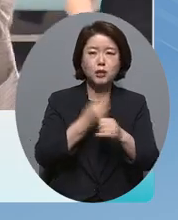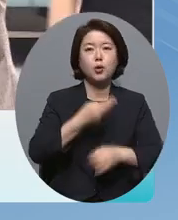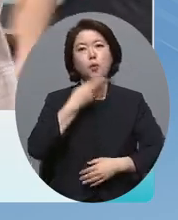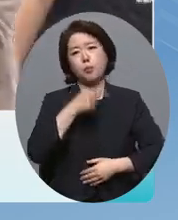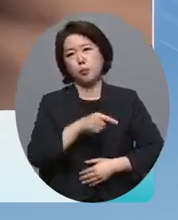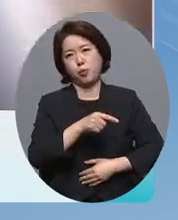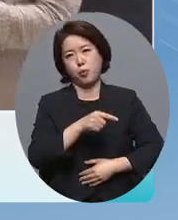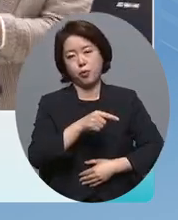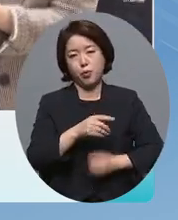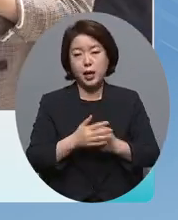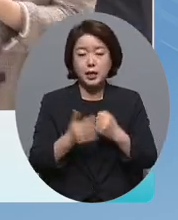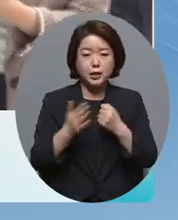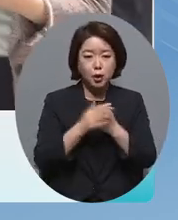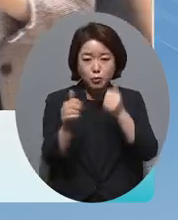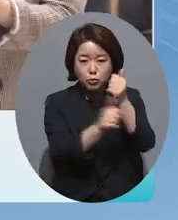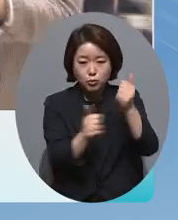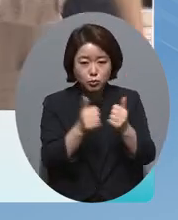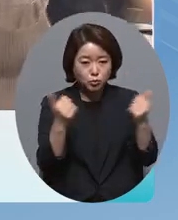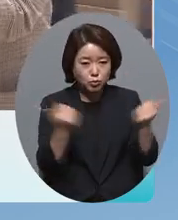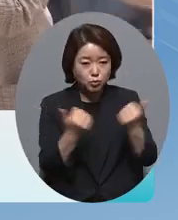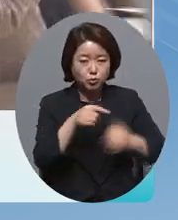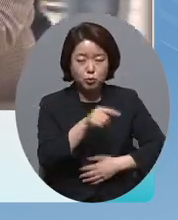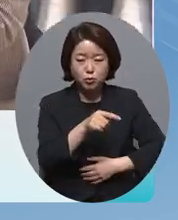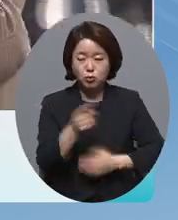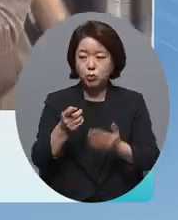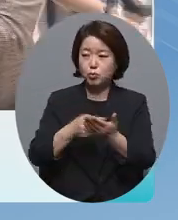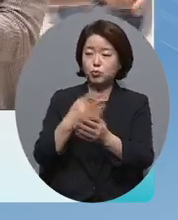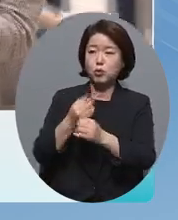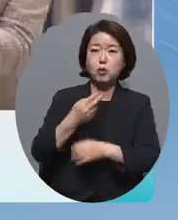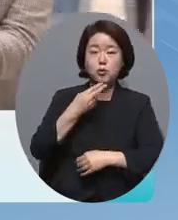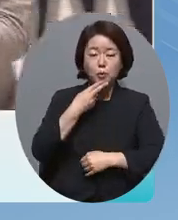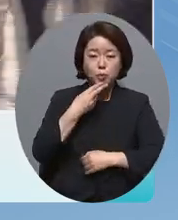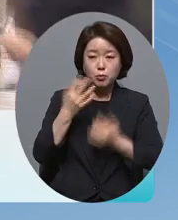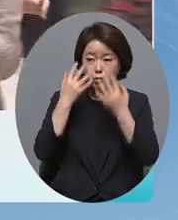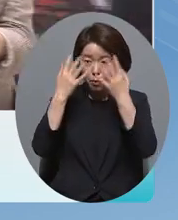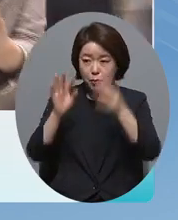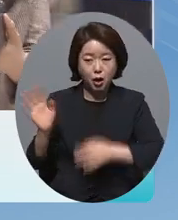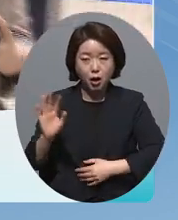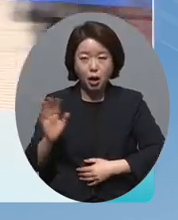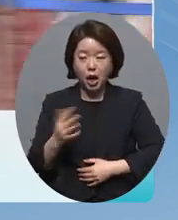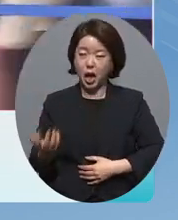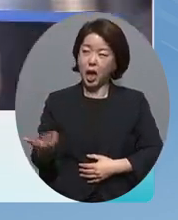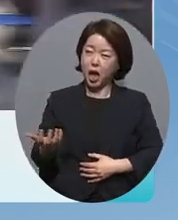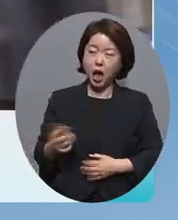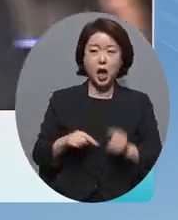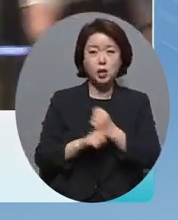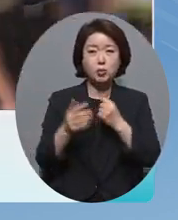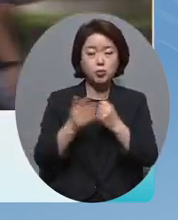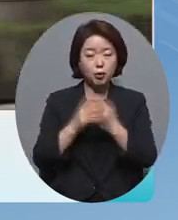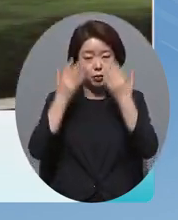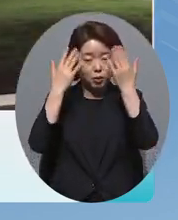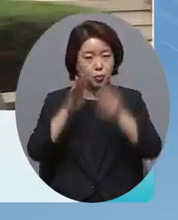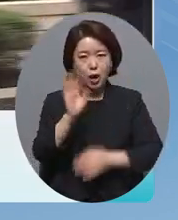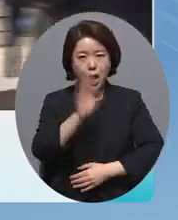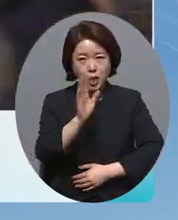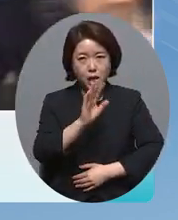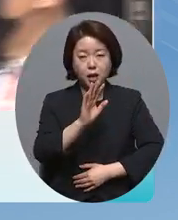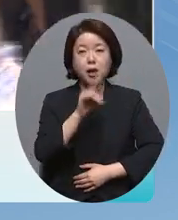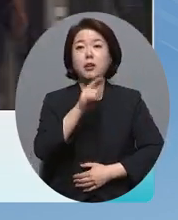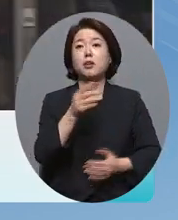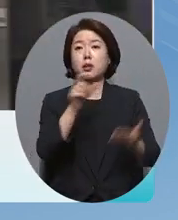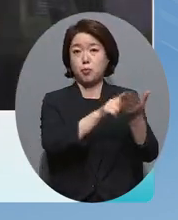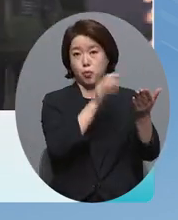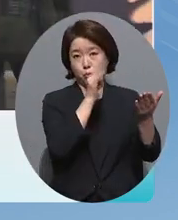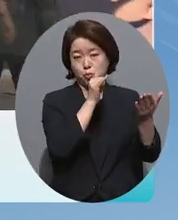보니까 심의위원회에서 아니 이런 수술 일정도 없는데 바로 이렇게 풀어주셔서 아프다라는 이유만으로 풀어줄 순 없다 이랬던 것이 좀 반영됐던 거 같은데